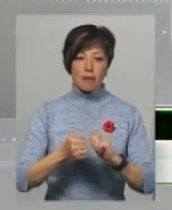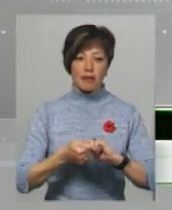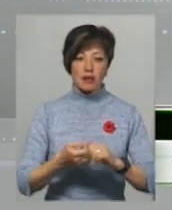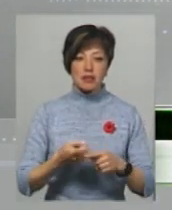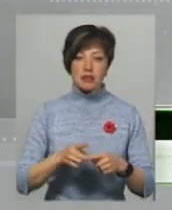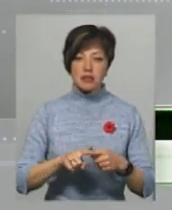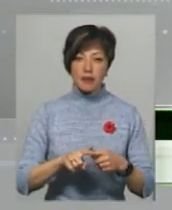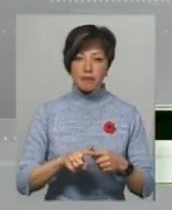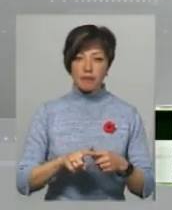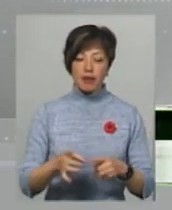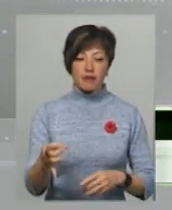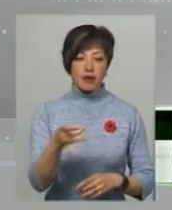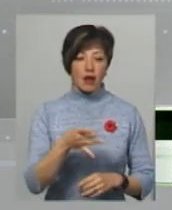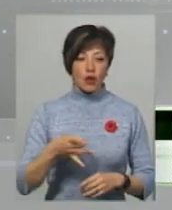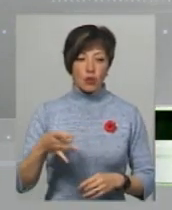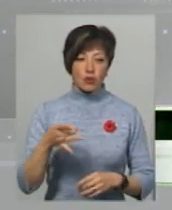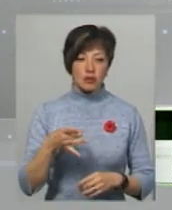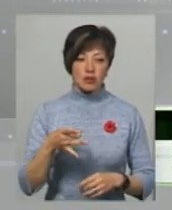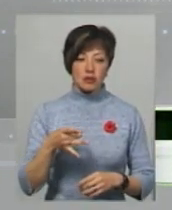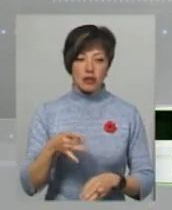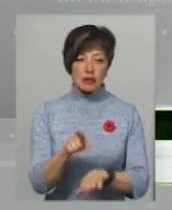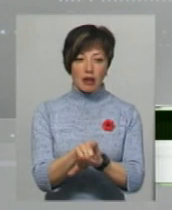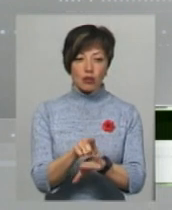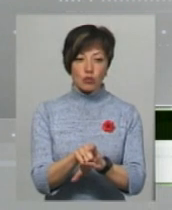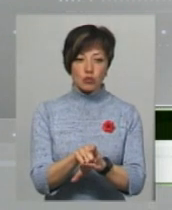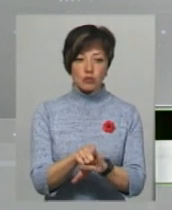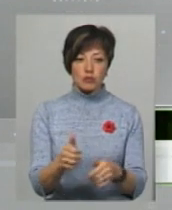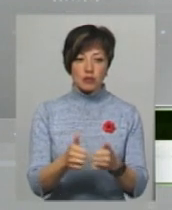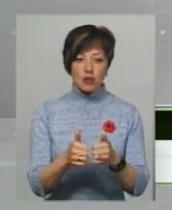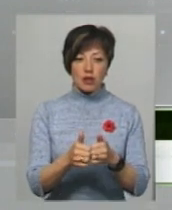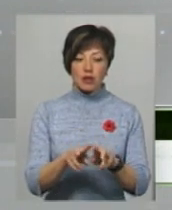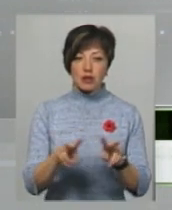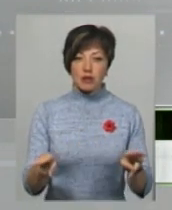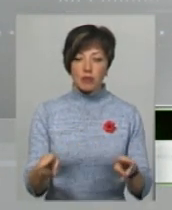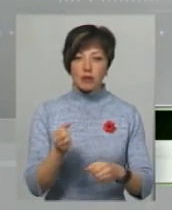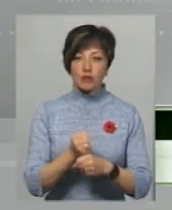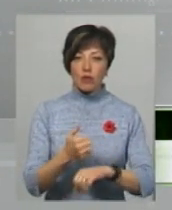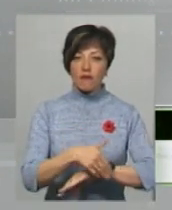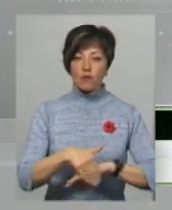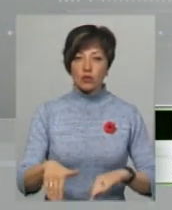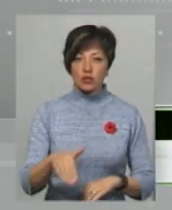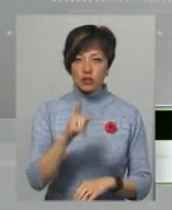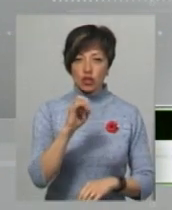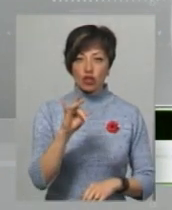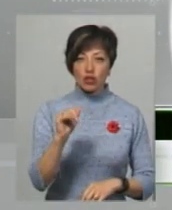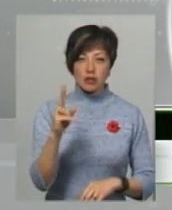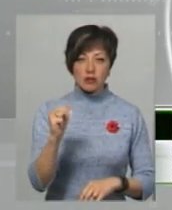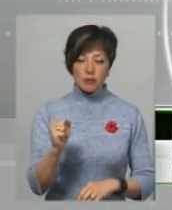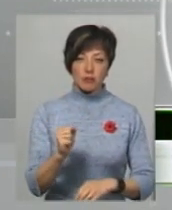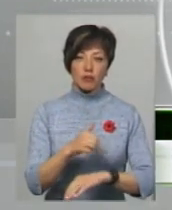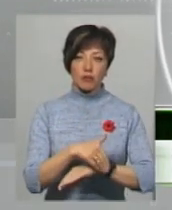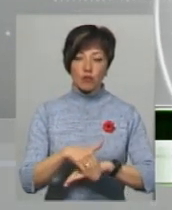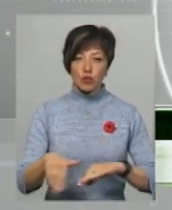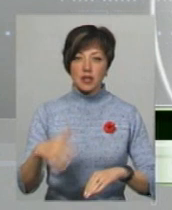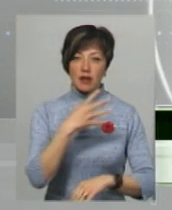це, зокрема, в районі Танку. Ми так само працюємо по вулиці Зарічанській. І ми працюємо по